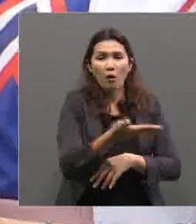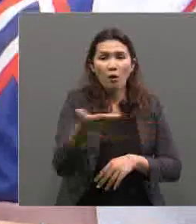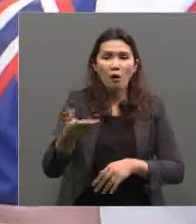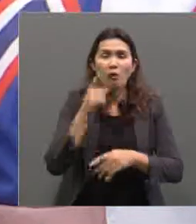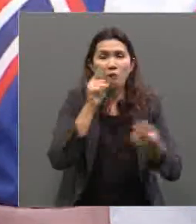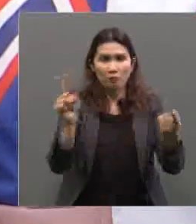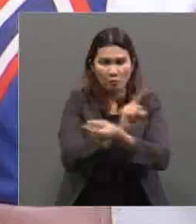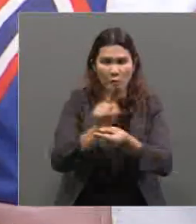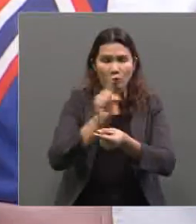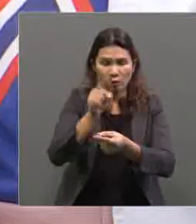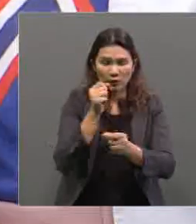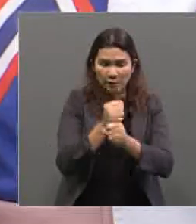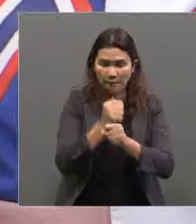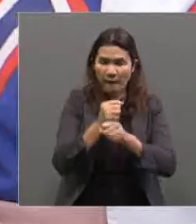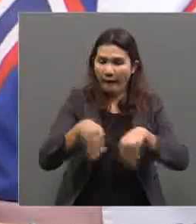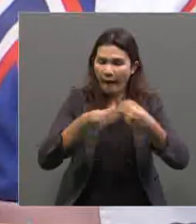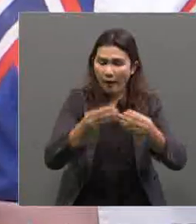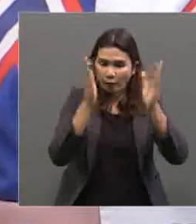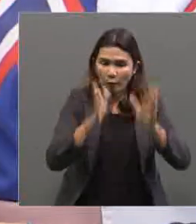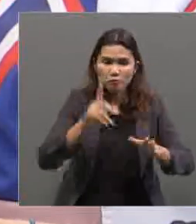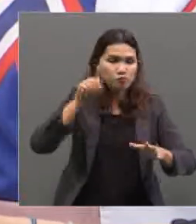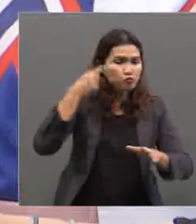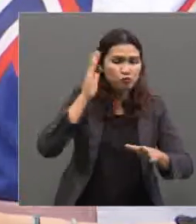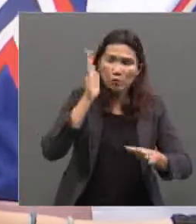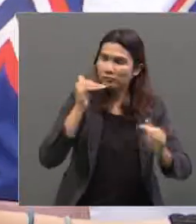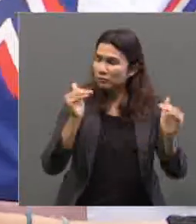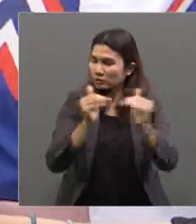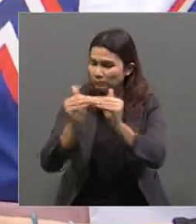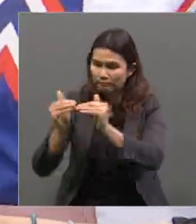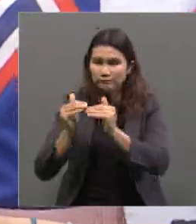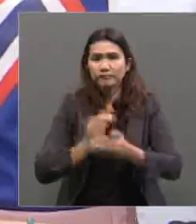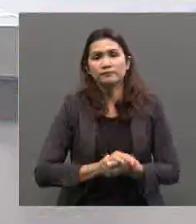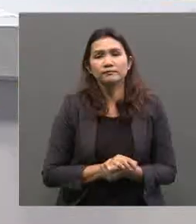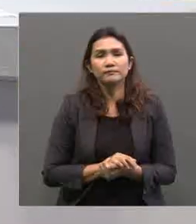คมนั้นปฏิบัติต่อทุกเพศอย่างเท่าเทียมครับ